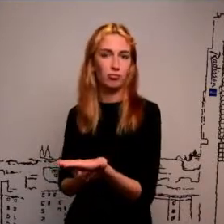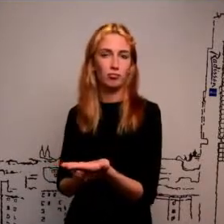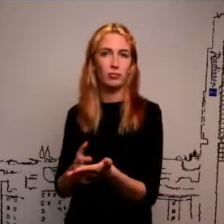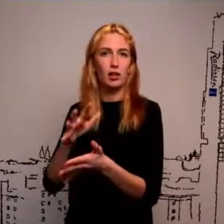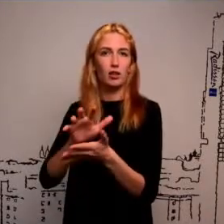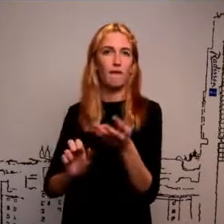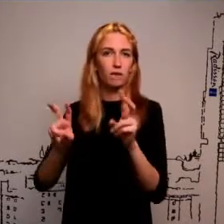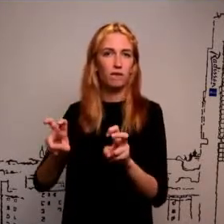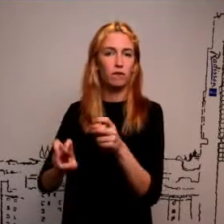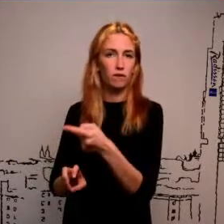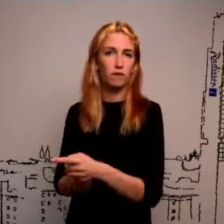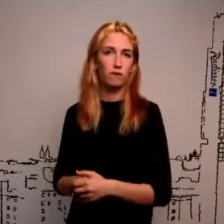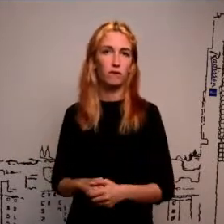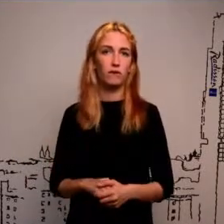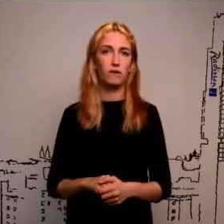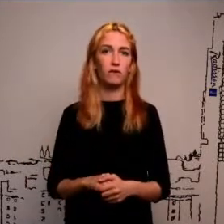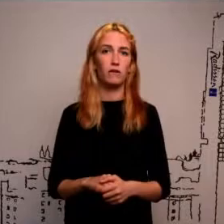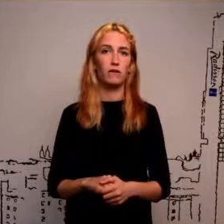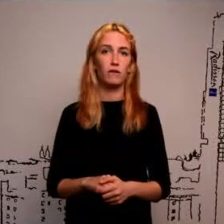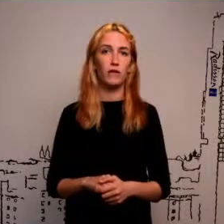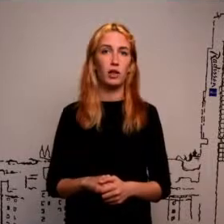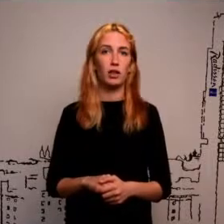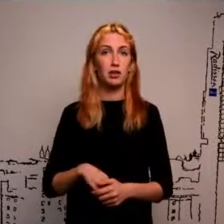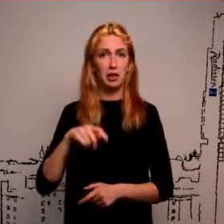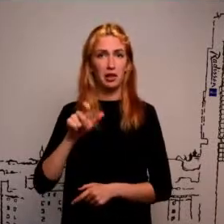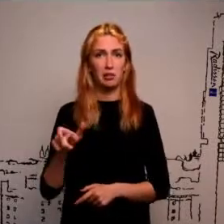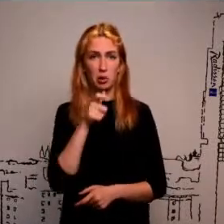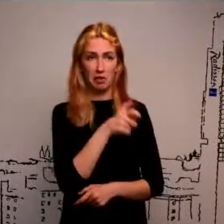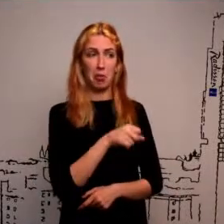see trahvisumma. Inimesed